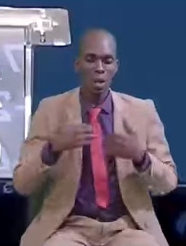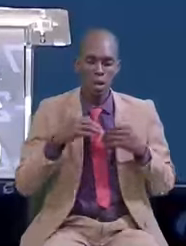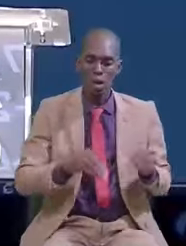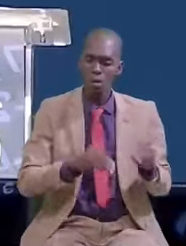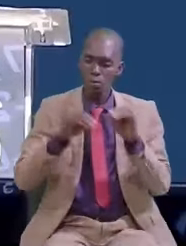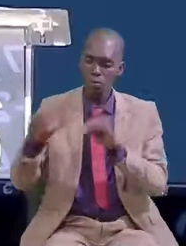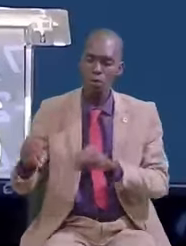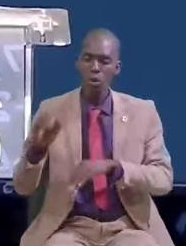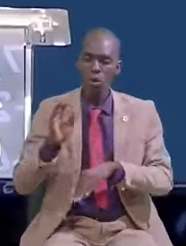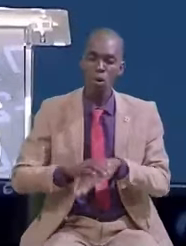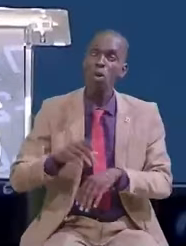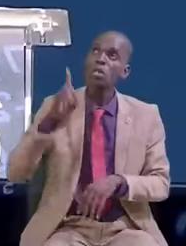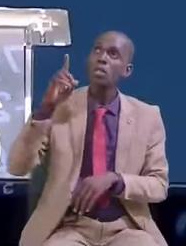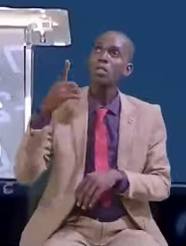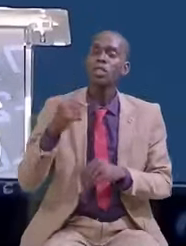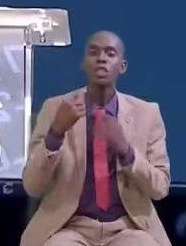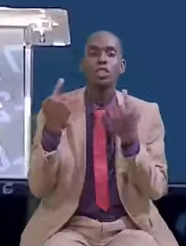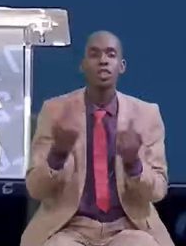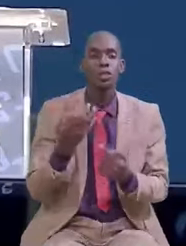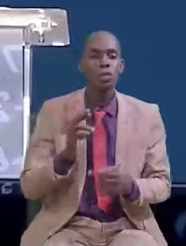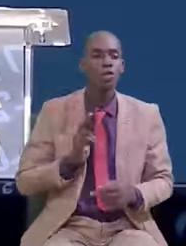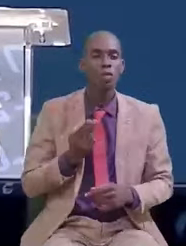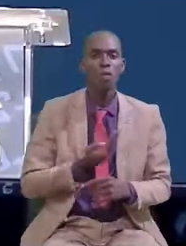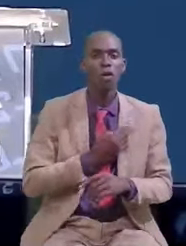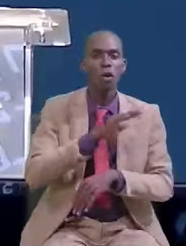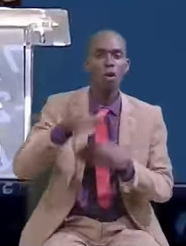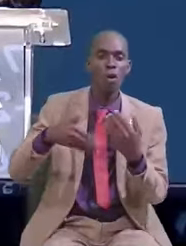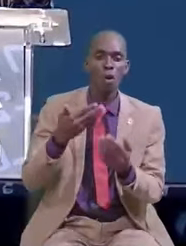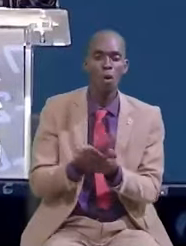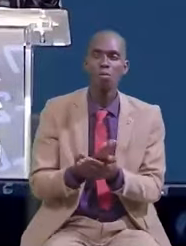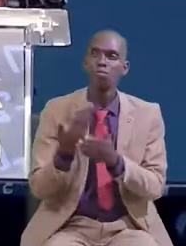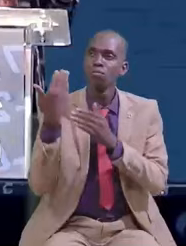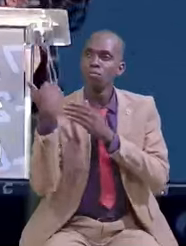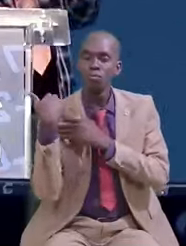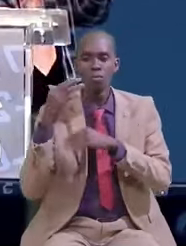Parce que l'Éternel a fait retomber sur lui l'iniquité de nous tous.